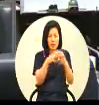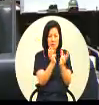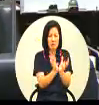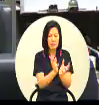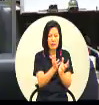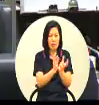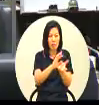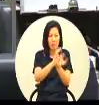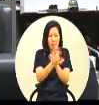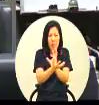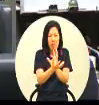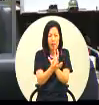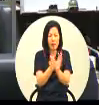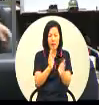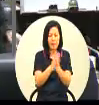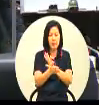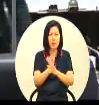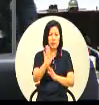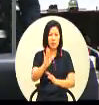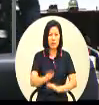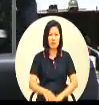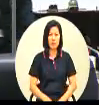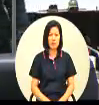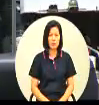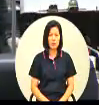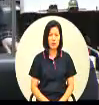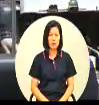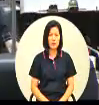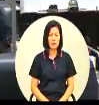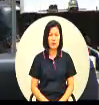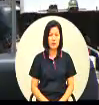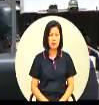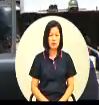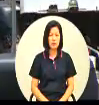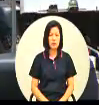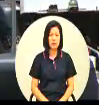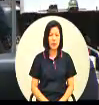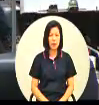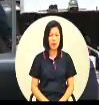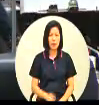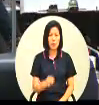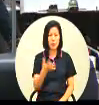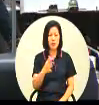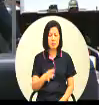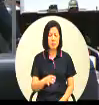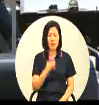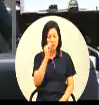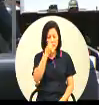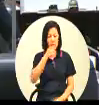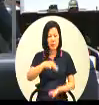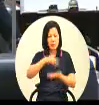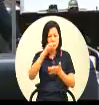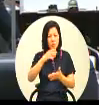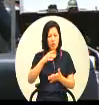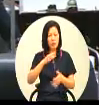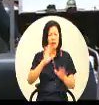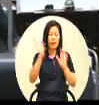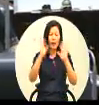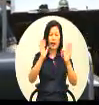的。起定。刚本席为什么特别挑选了那一首《孩子的天